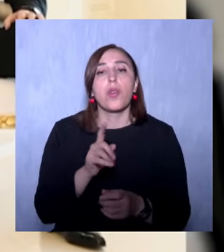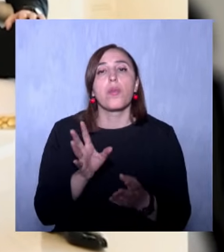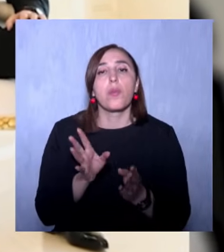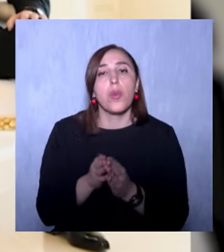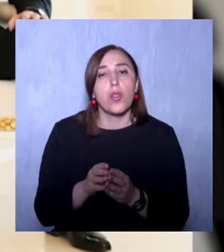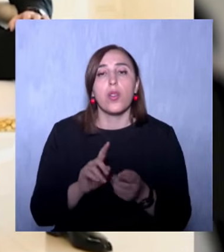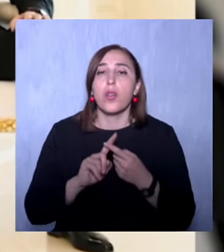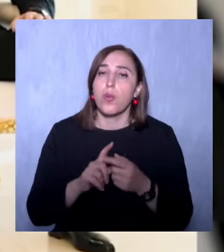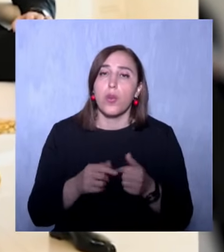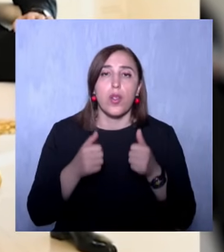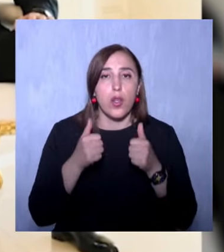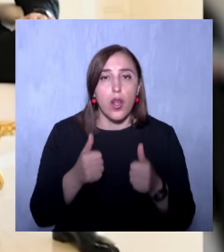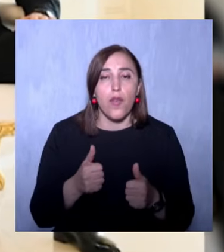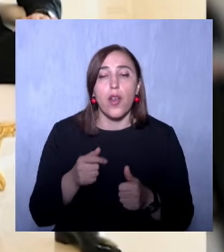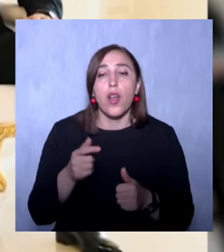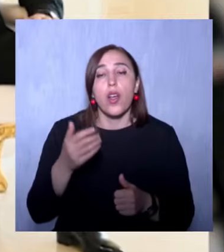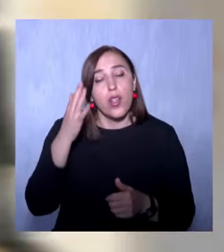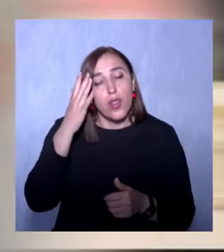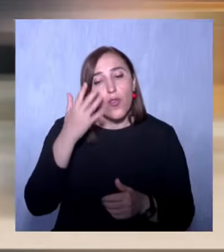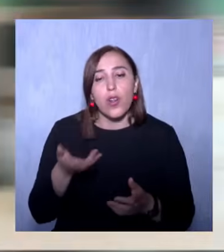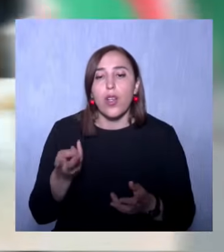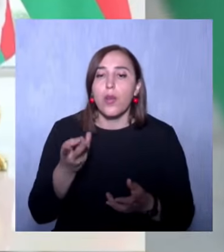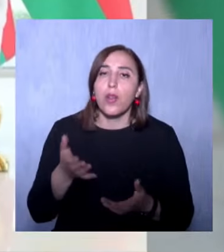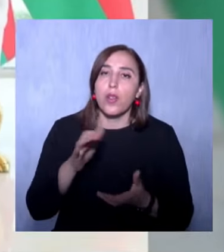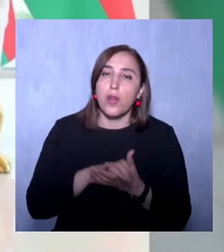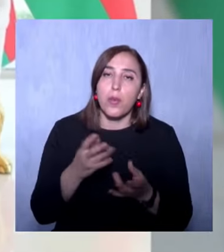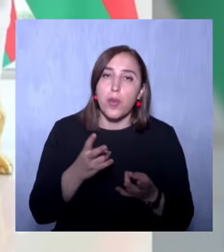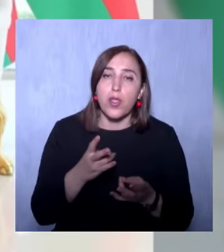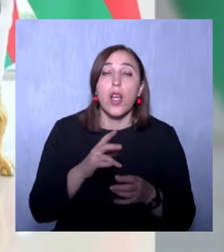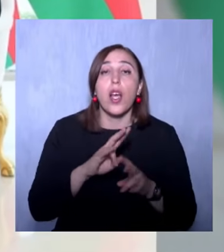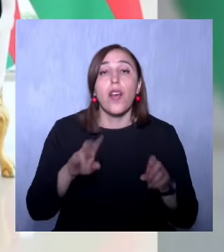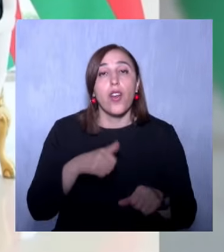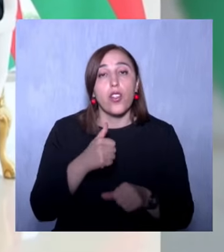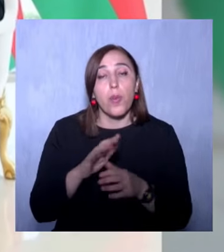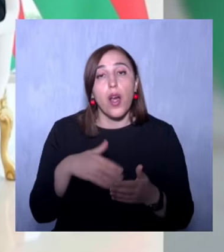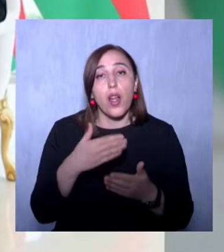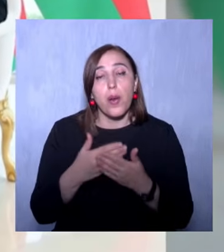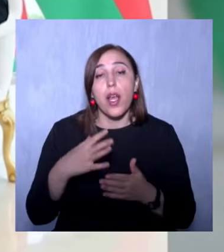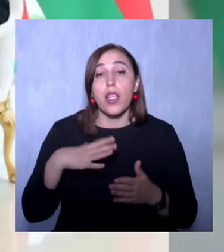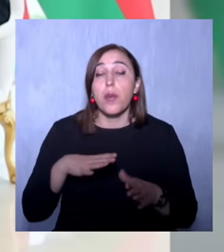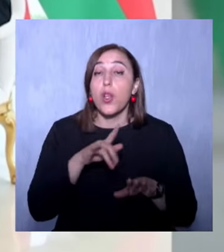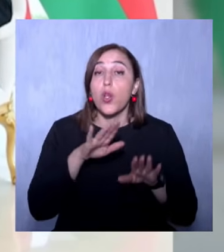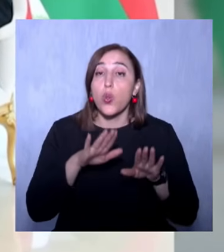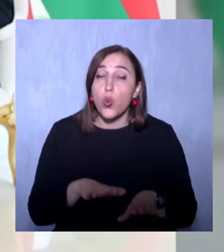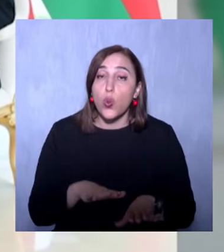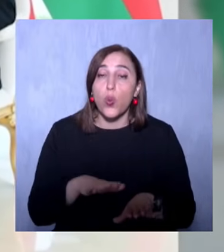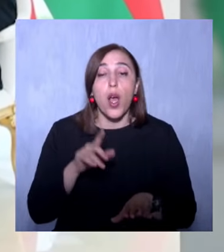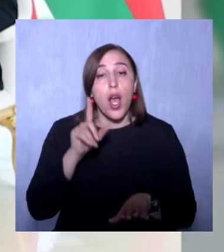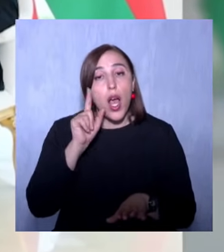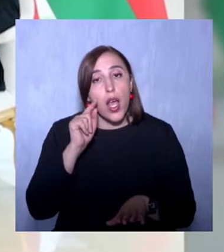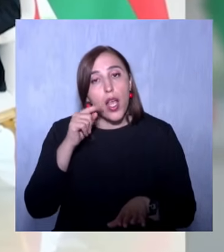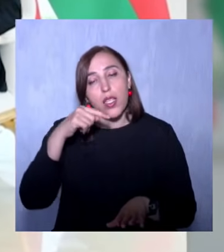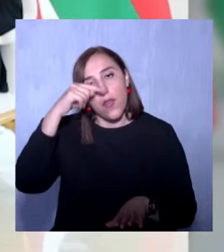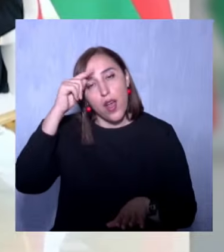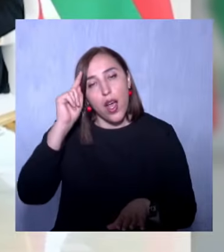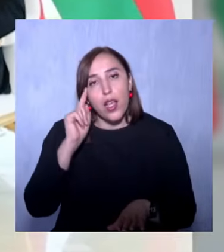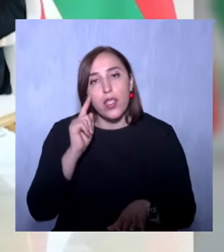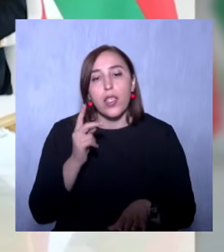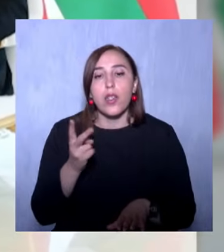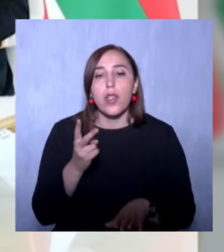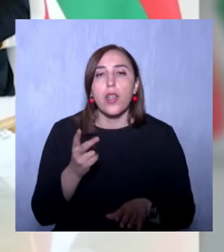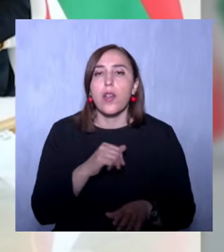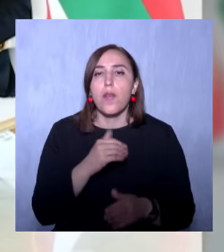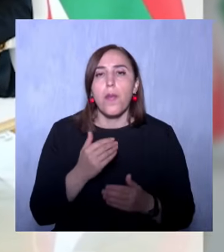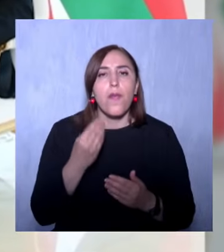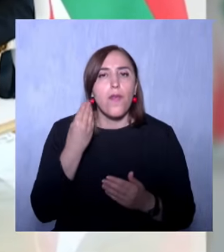տանել հաշտեցման այս ծրագիրը։ Ավելի վաղ Վրաստանի վարչապետն առաջարկել էր Թբիլիսիում հարթակ ստեղծել Հայաստանի և Ադրբեջանի միջև